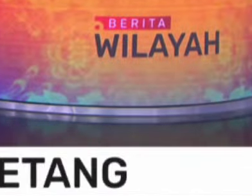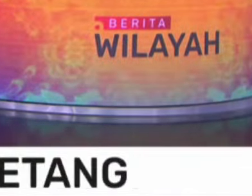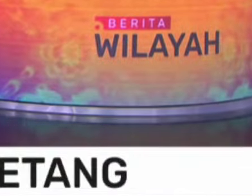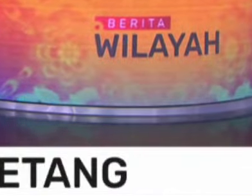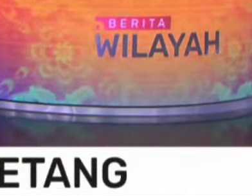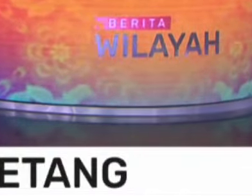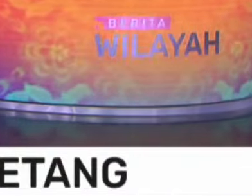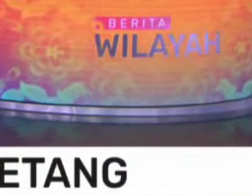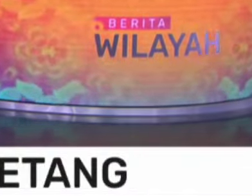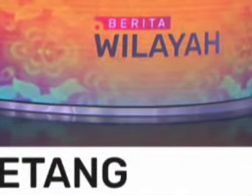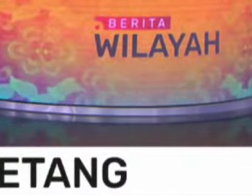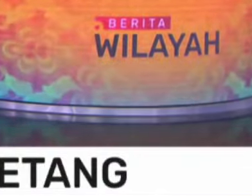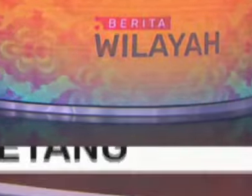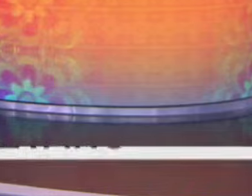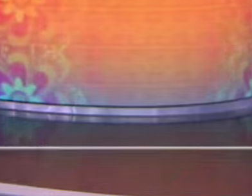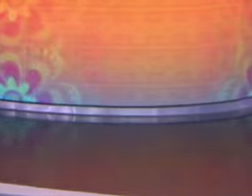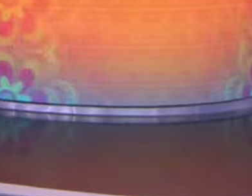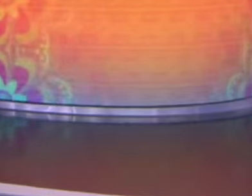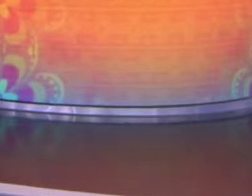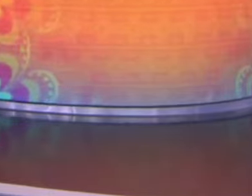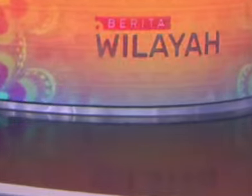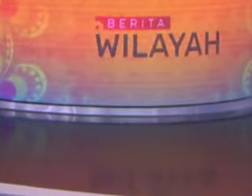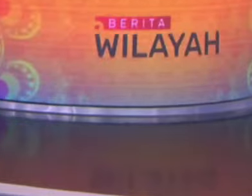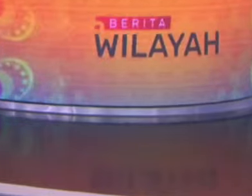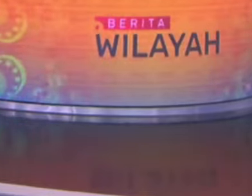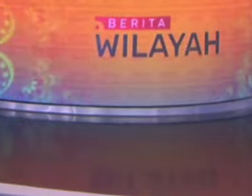lot tanah bagi pembinaan rumah generasi kedua Felda.